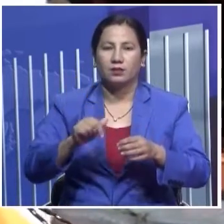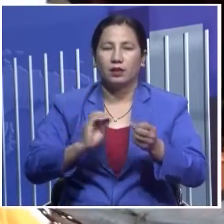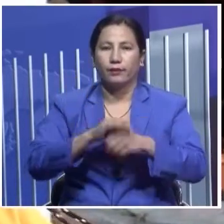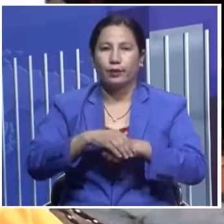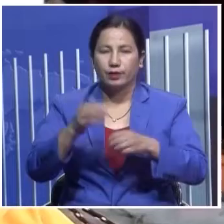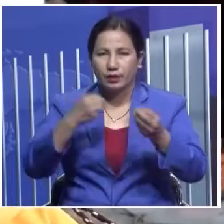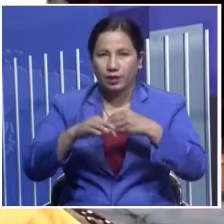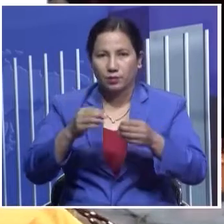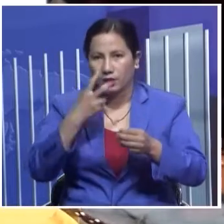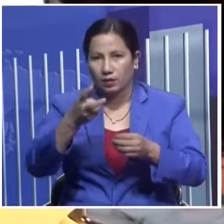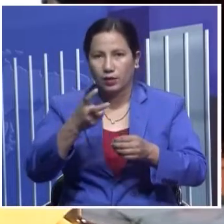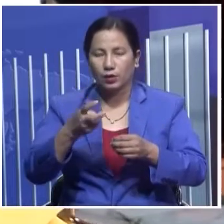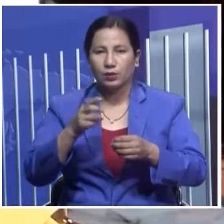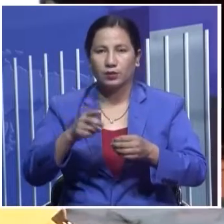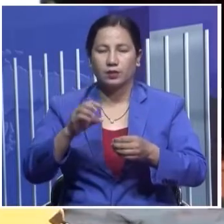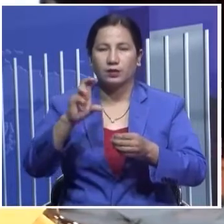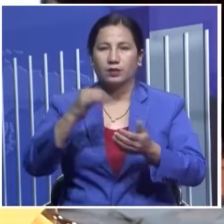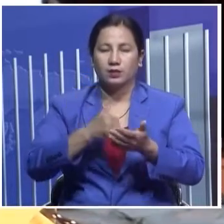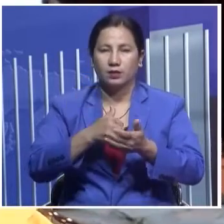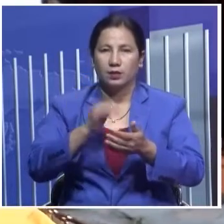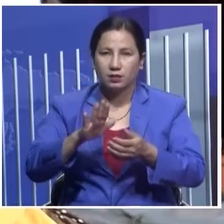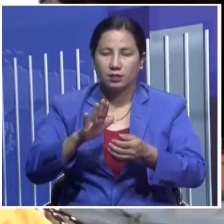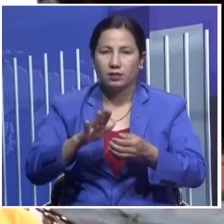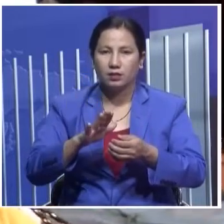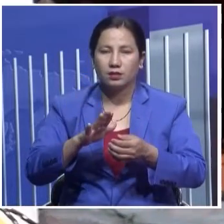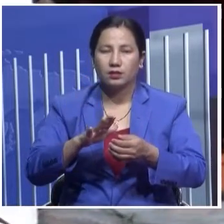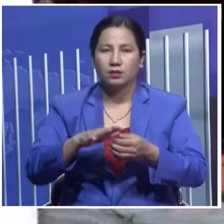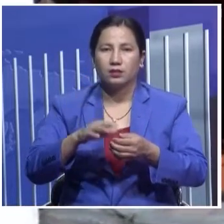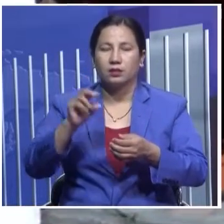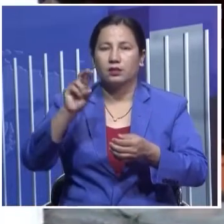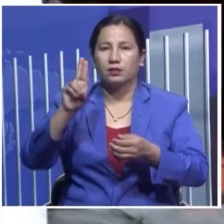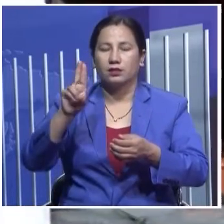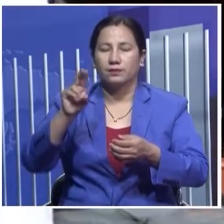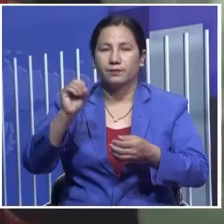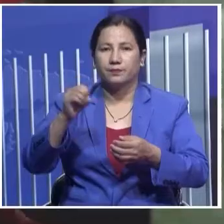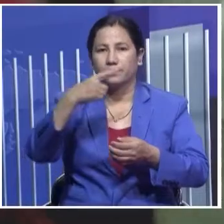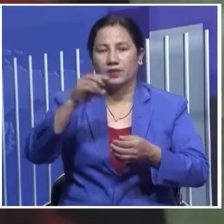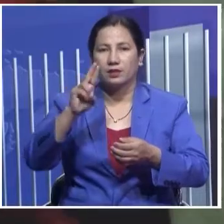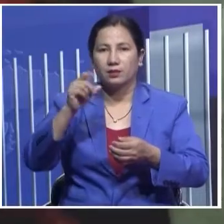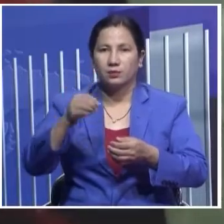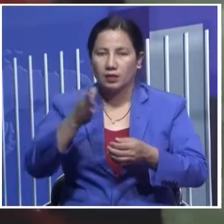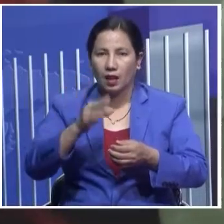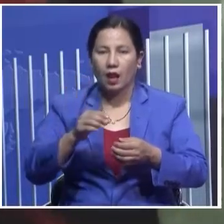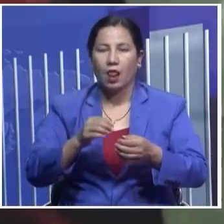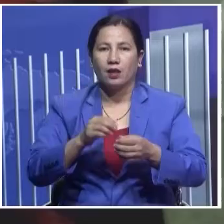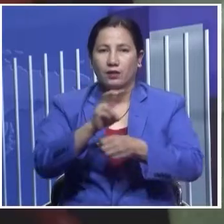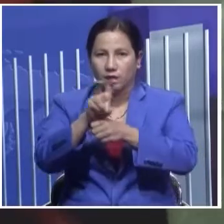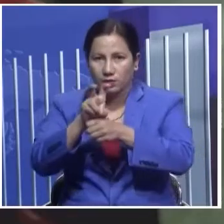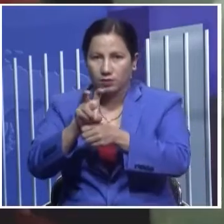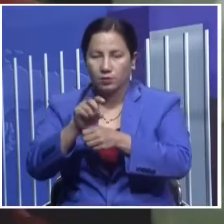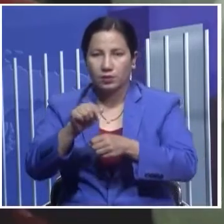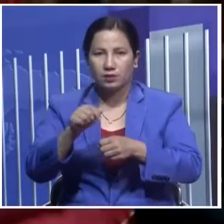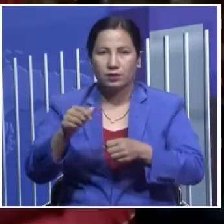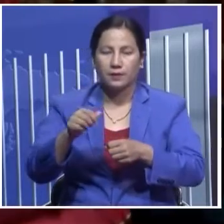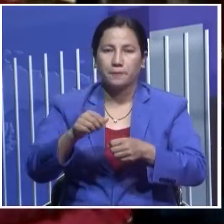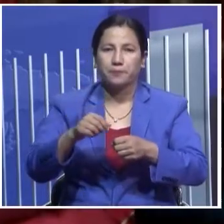चाहिँ बढी देखियो, त्यो दर्ता चाहिँ छन् तर प्यानमा छन्, त्यसलाई भ्याटमा जानको लागि चाहिँ हामीले धेरै ताकेता गरिरहेका छौँ। अनुगमनका क्रममा